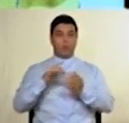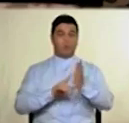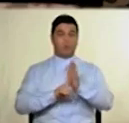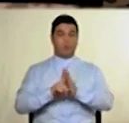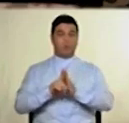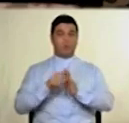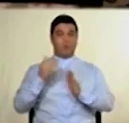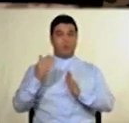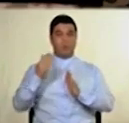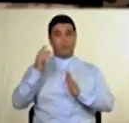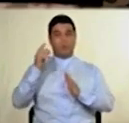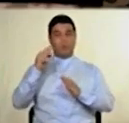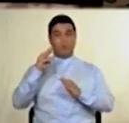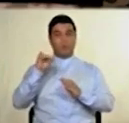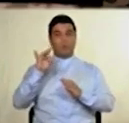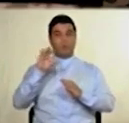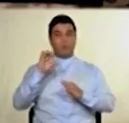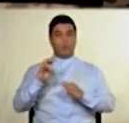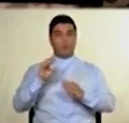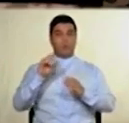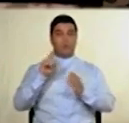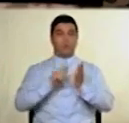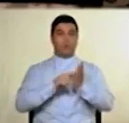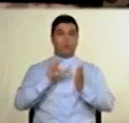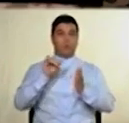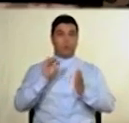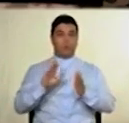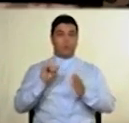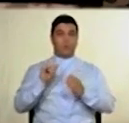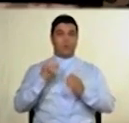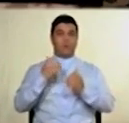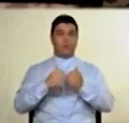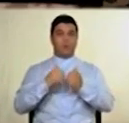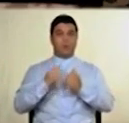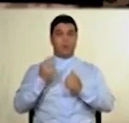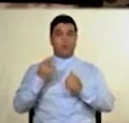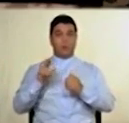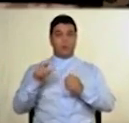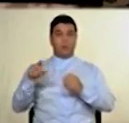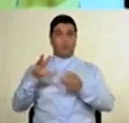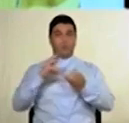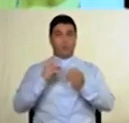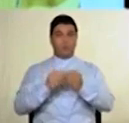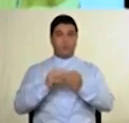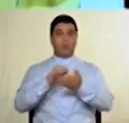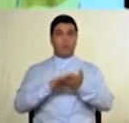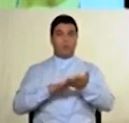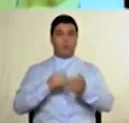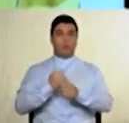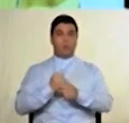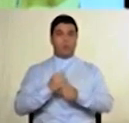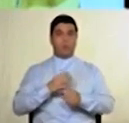keyinchalik Sharqiy Turkiston o'lkasi, Yettisuv o'lkasi va O'rta Osiyo hududlarigacha davom etgan